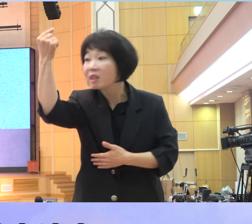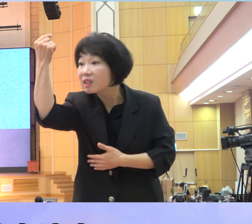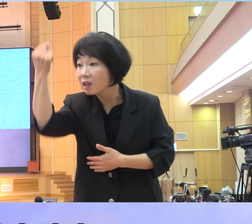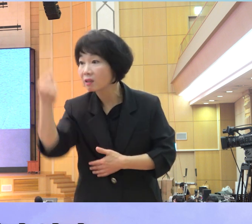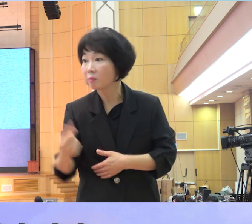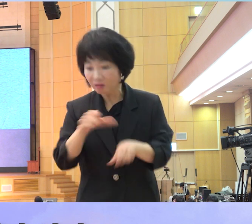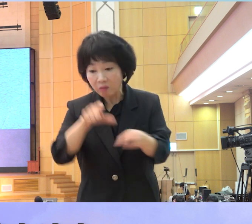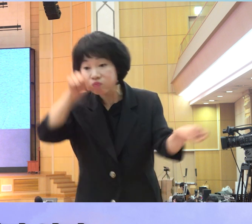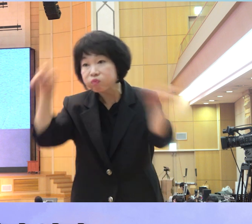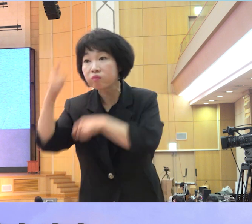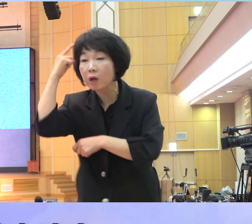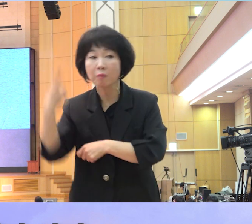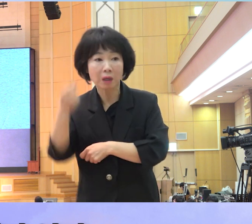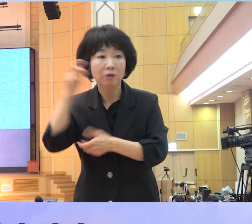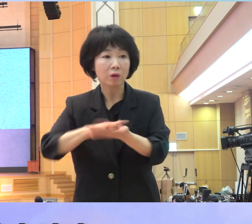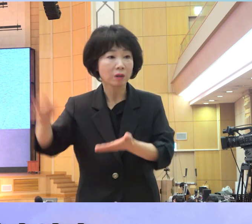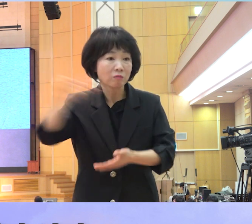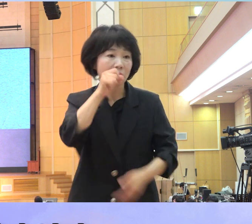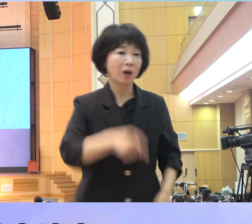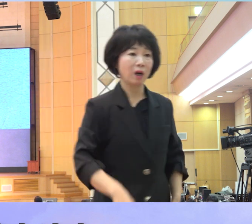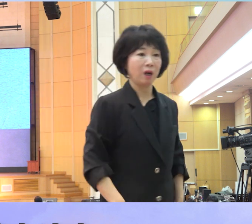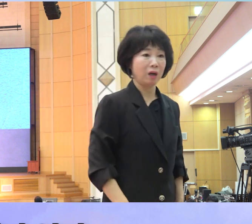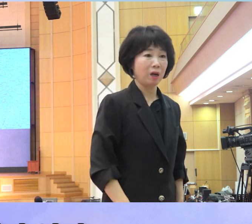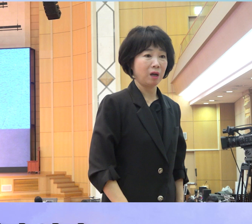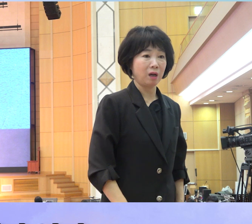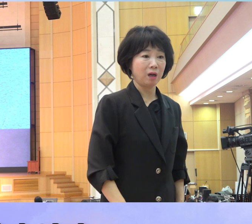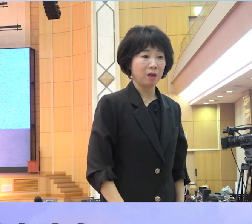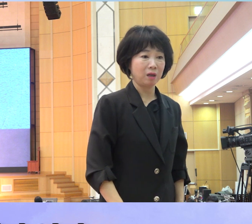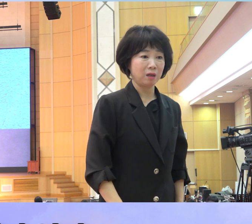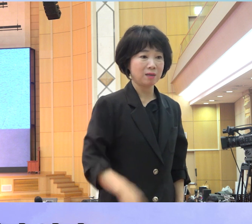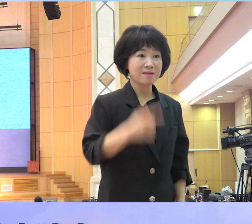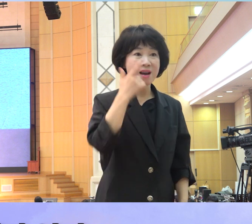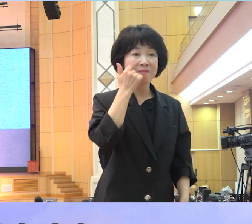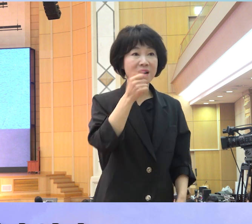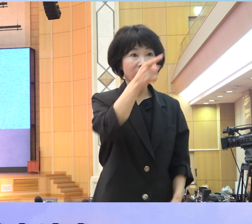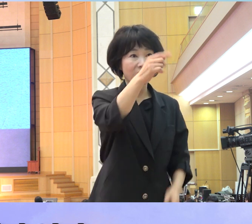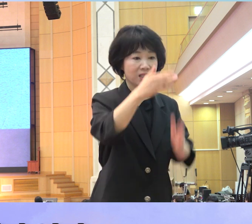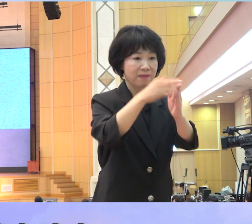그러면서 귀 속에는 계속 뭐가 맴도는지 알아요? 집에 가서 기다려.